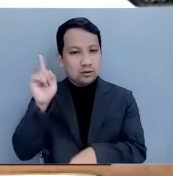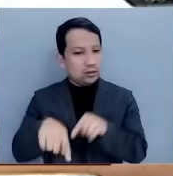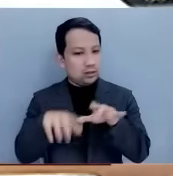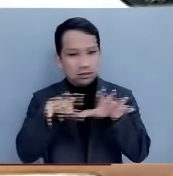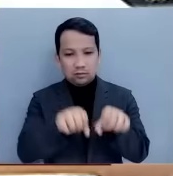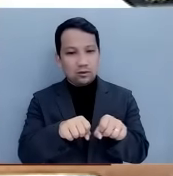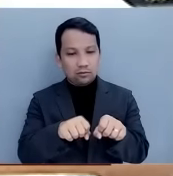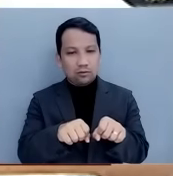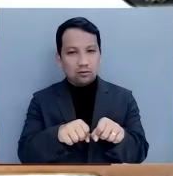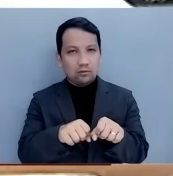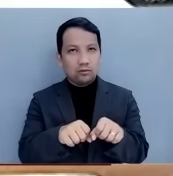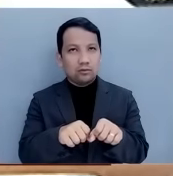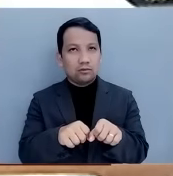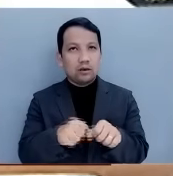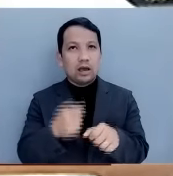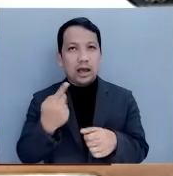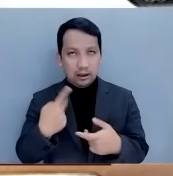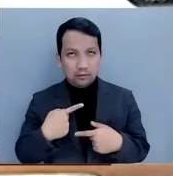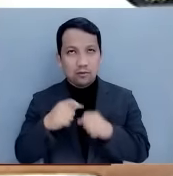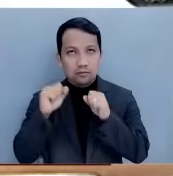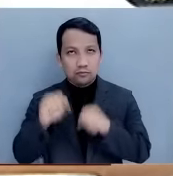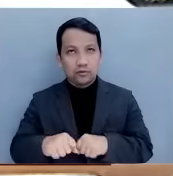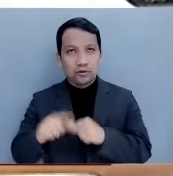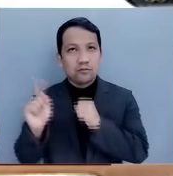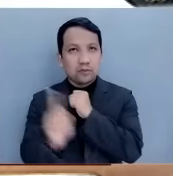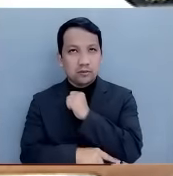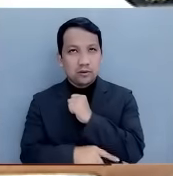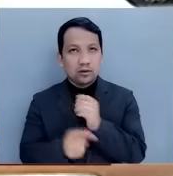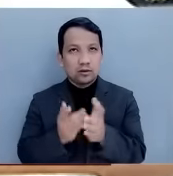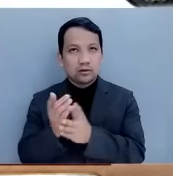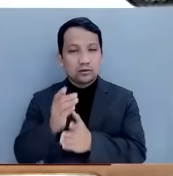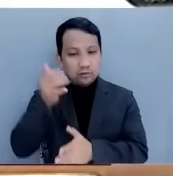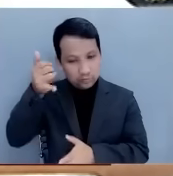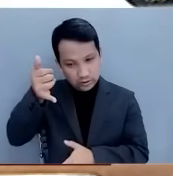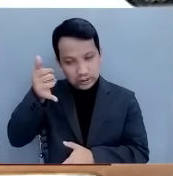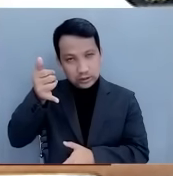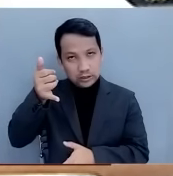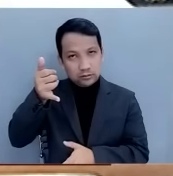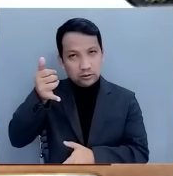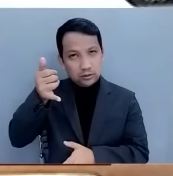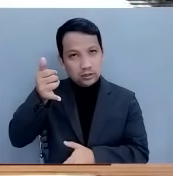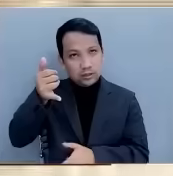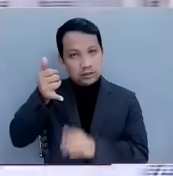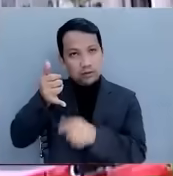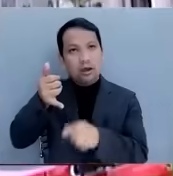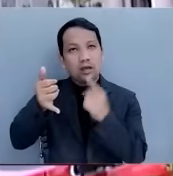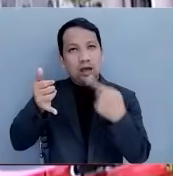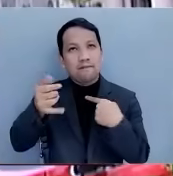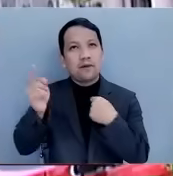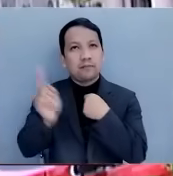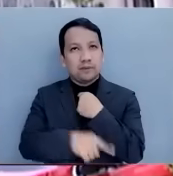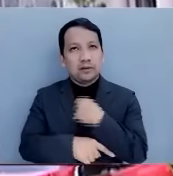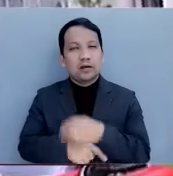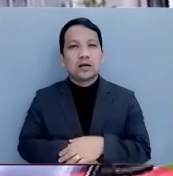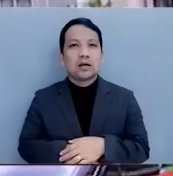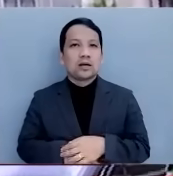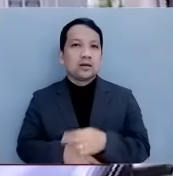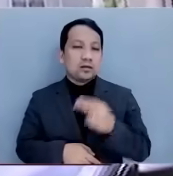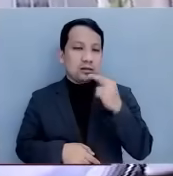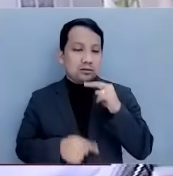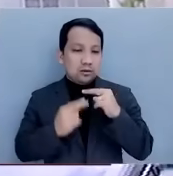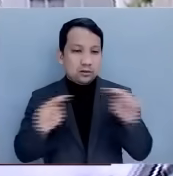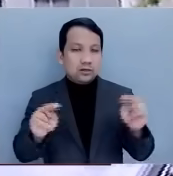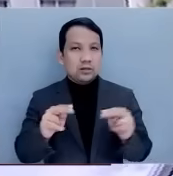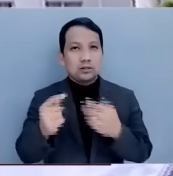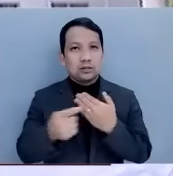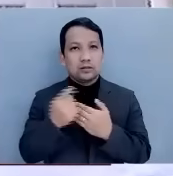physically, ikaw ay pwedeng hulihin through the CCTV cameras at ma-penalize. Matatanda ang naglabas ng